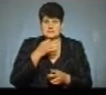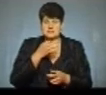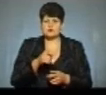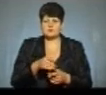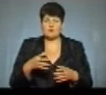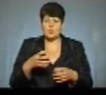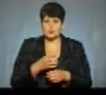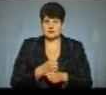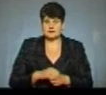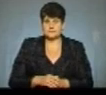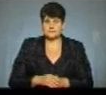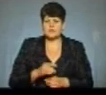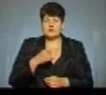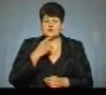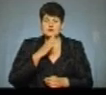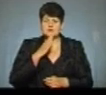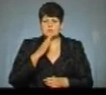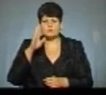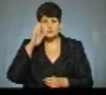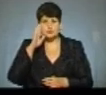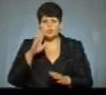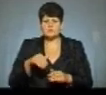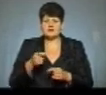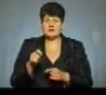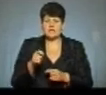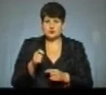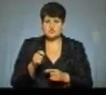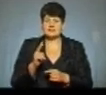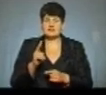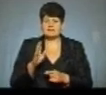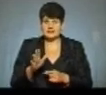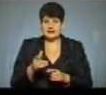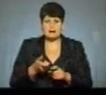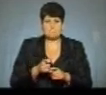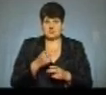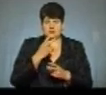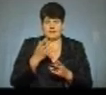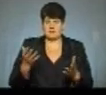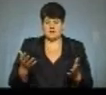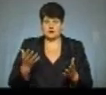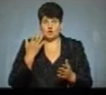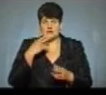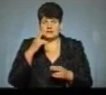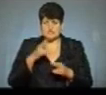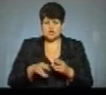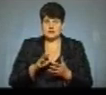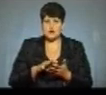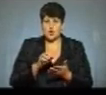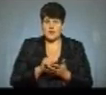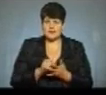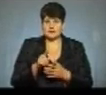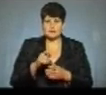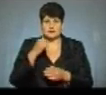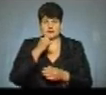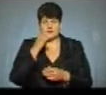За словами Світлани Козак, чоловіка, якому передавала ключі від квартири, більше не бачила. Коли закінчилася оренда, їй